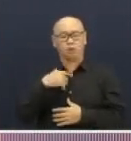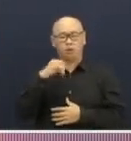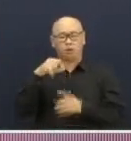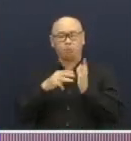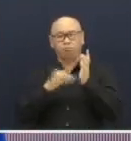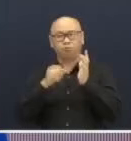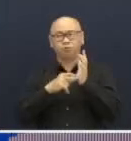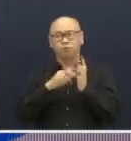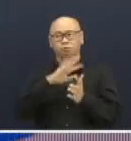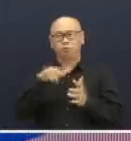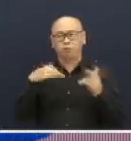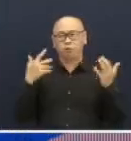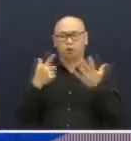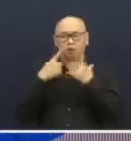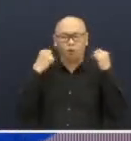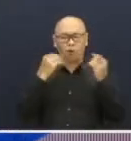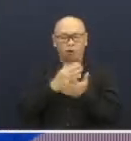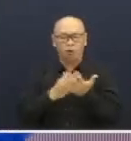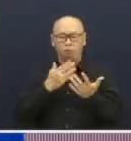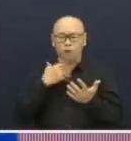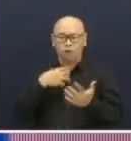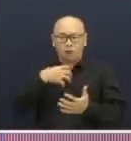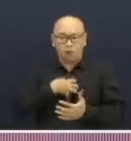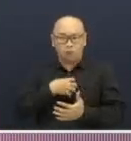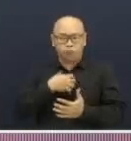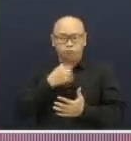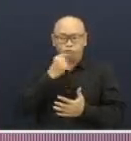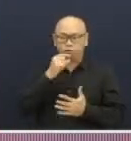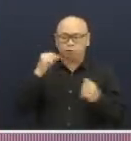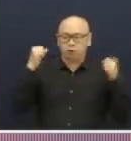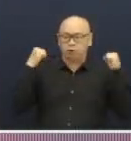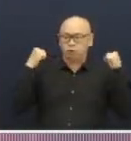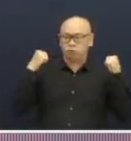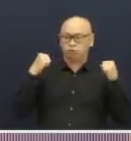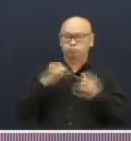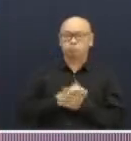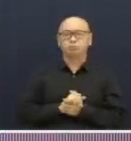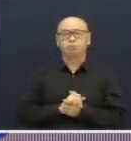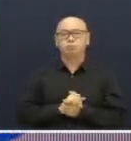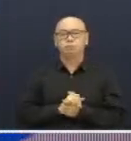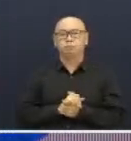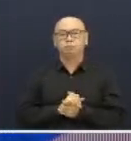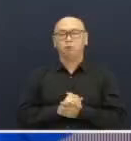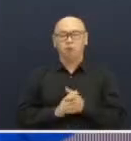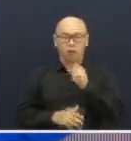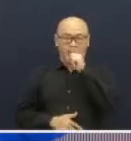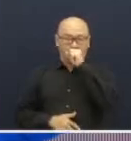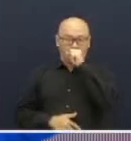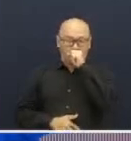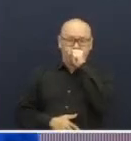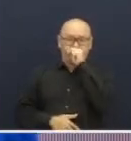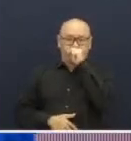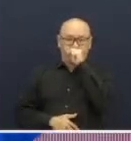semua masyarakat Jawa Tengah berhak mendapatkan pelayanan kesehatan secara prima